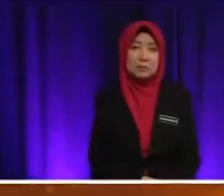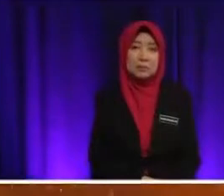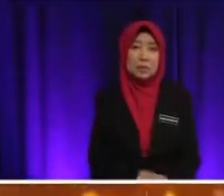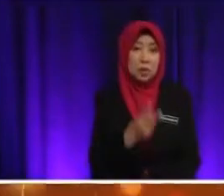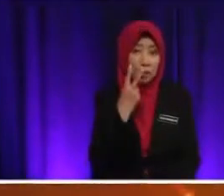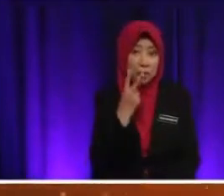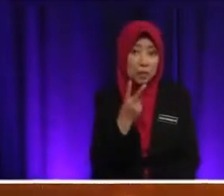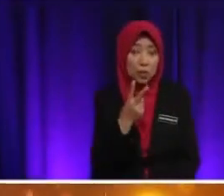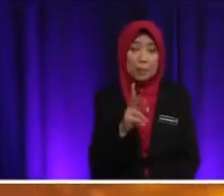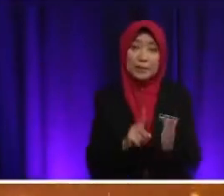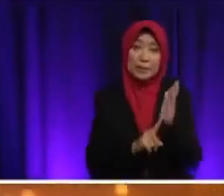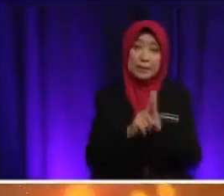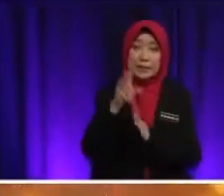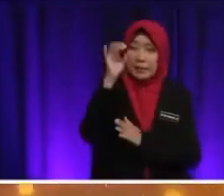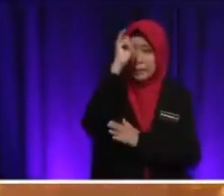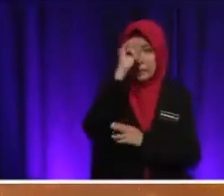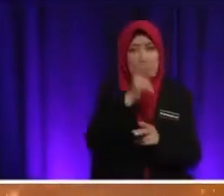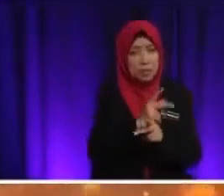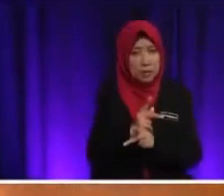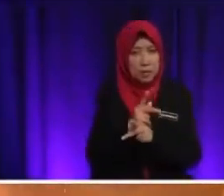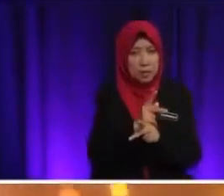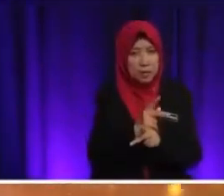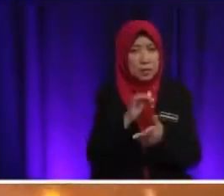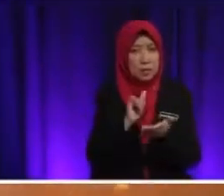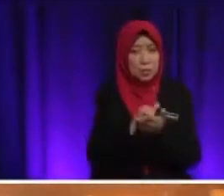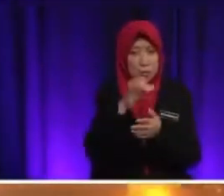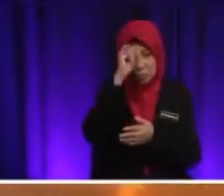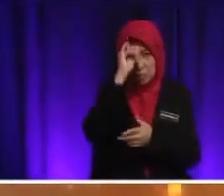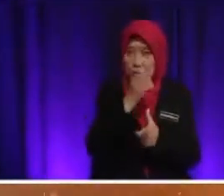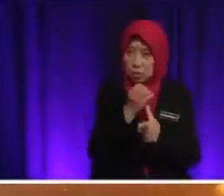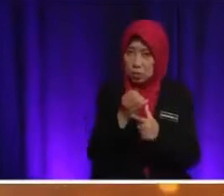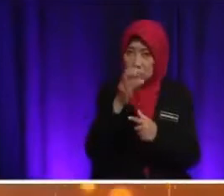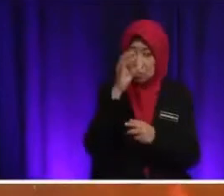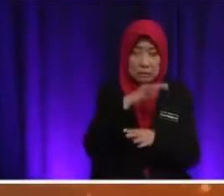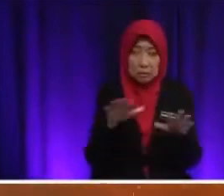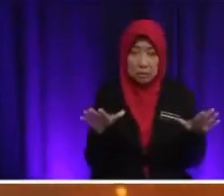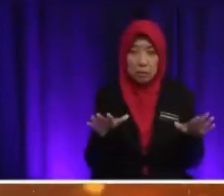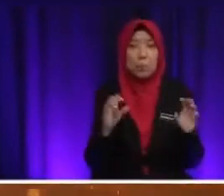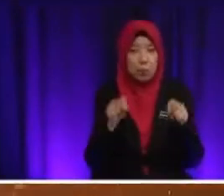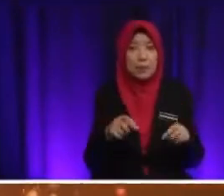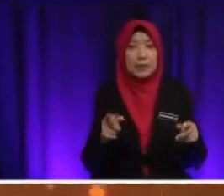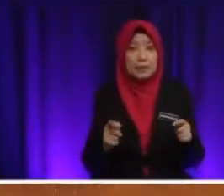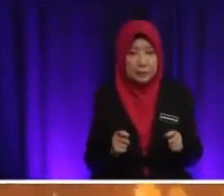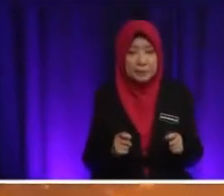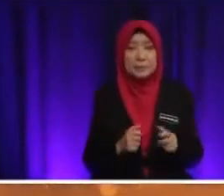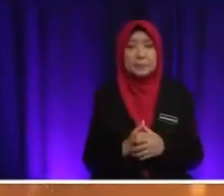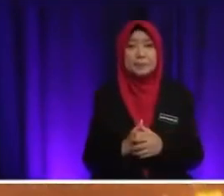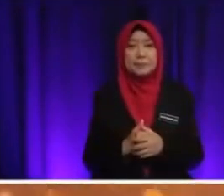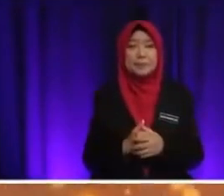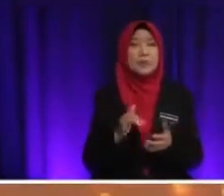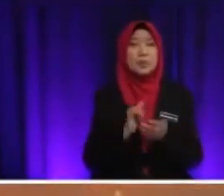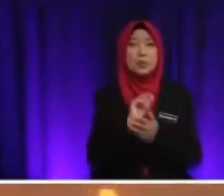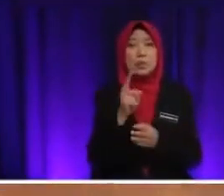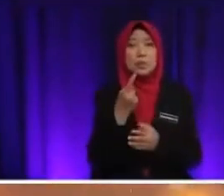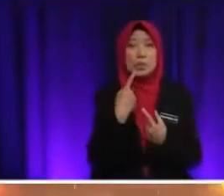dekat sini, meningkatkan iman. Berhati-hati itu adalah ciri beriman atau tidak? Beriman. Maka boleh diterima. Ha, itu je jawapan